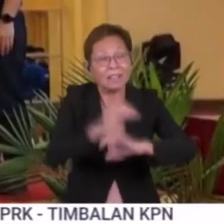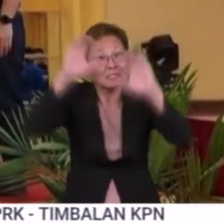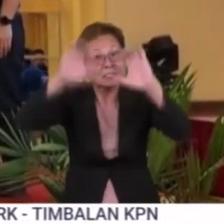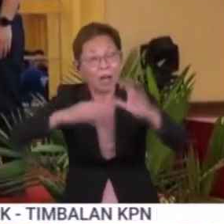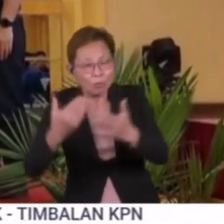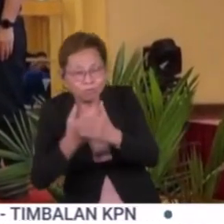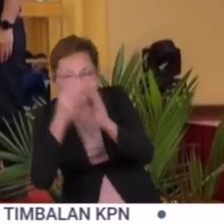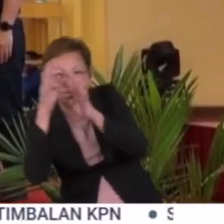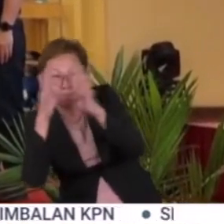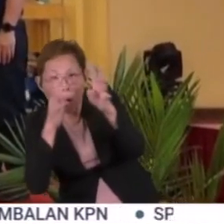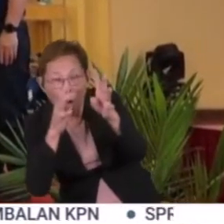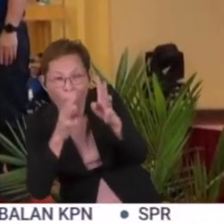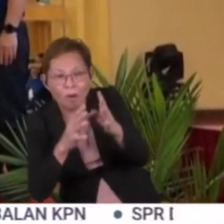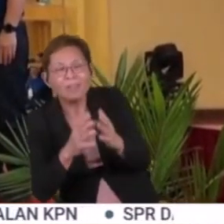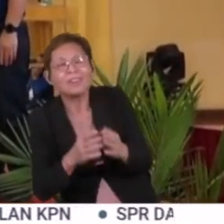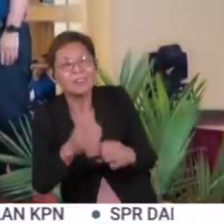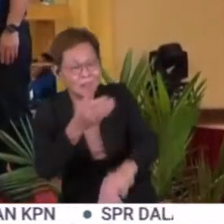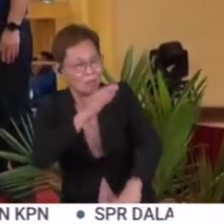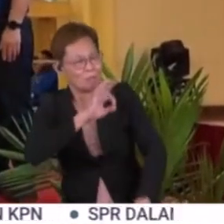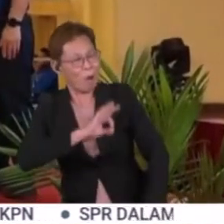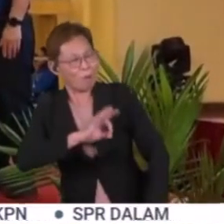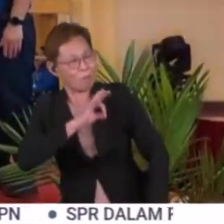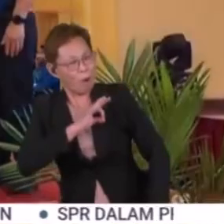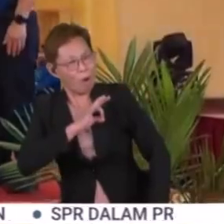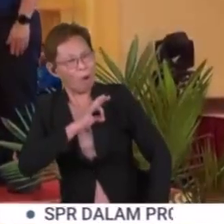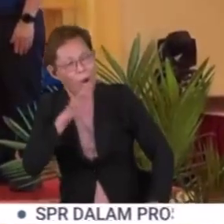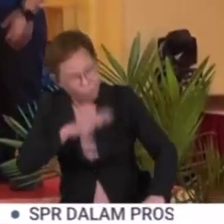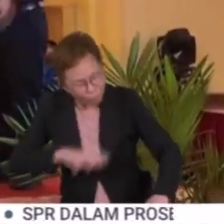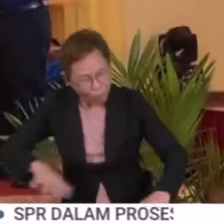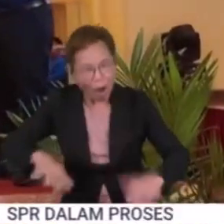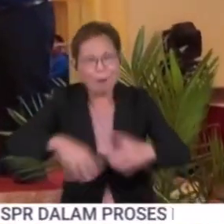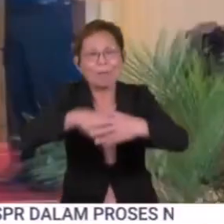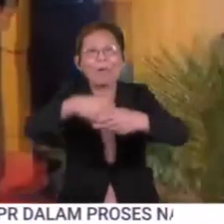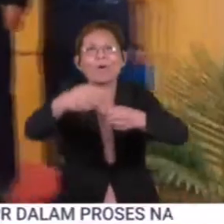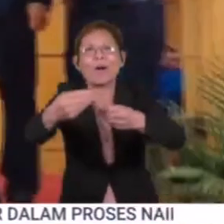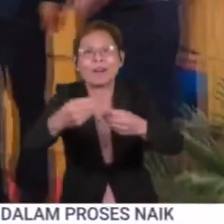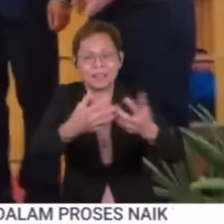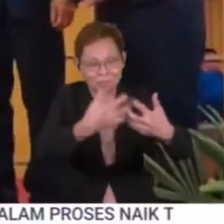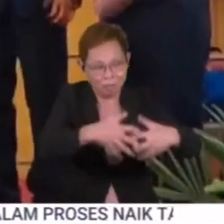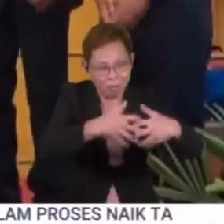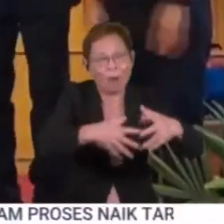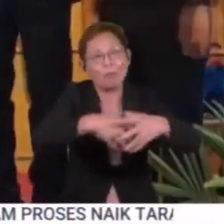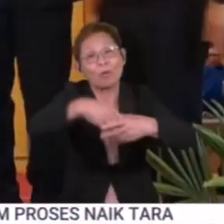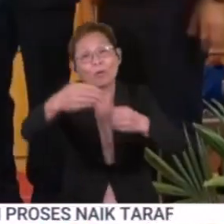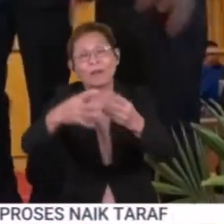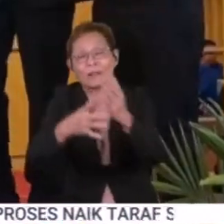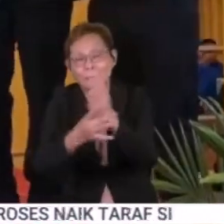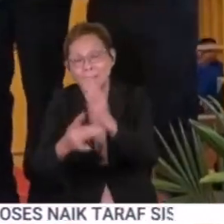kaedah inovatif dalam memberi nilai tambah kepada rantaian pengeluaran minyak sawit.